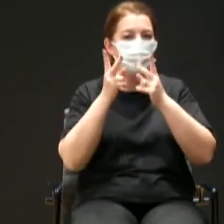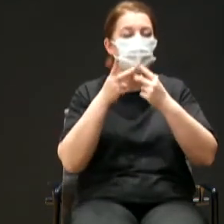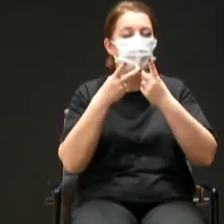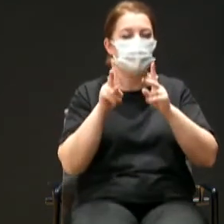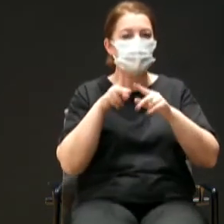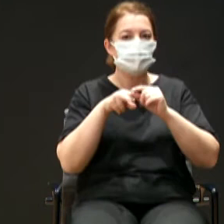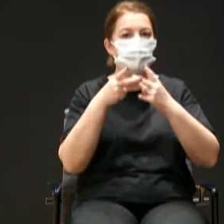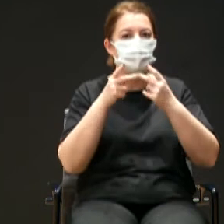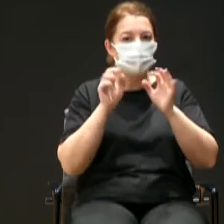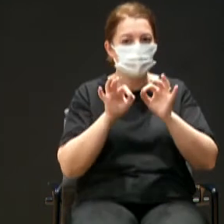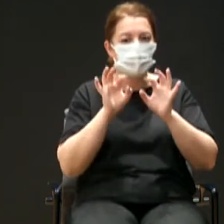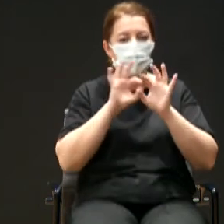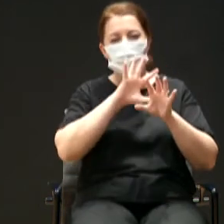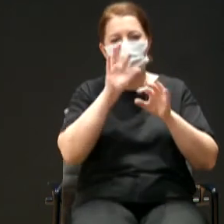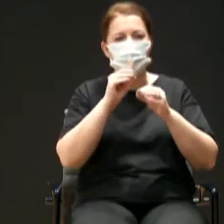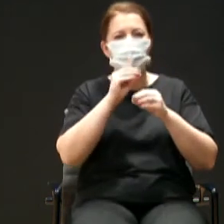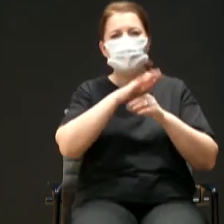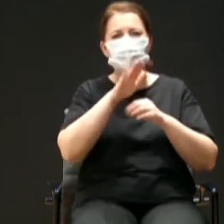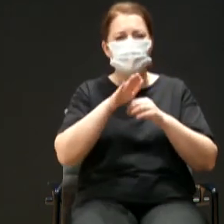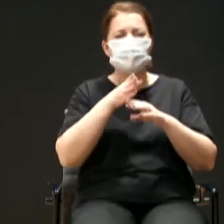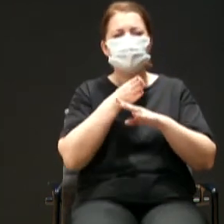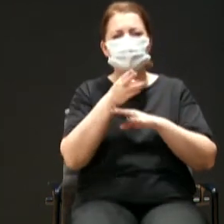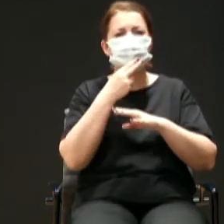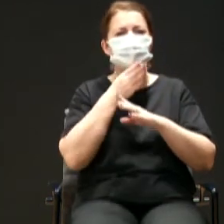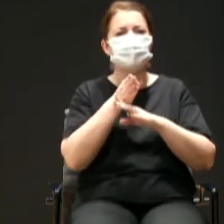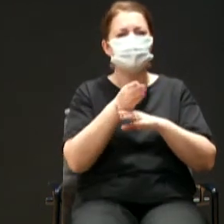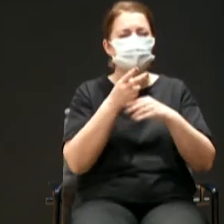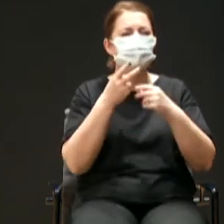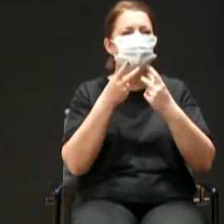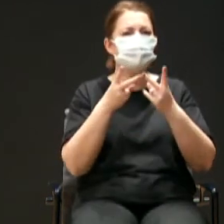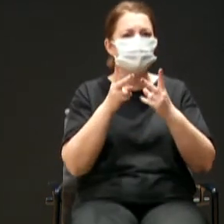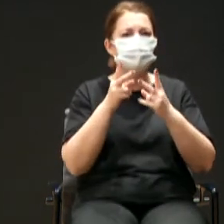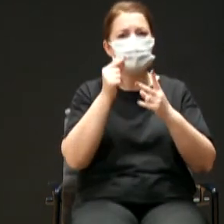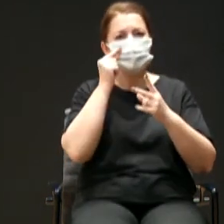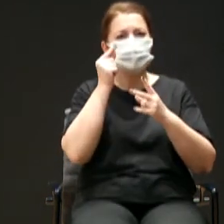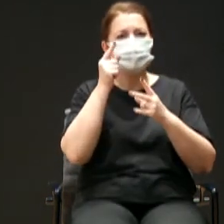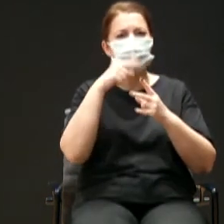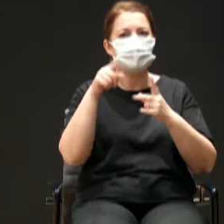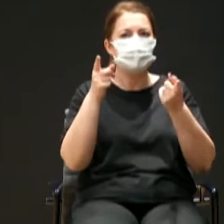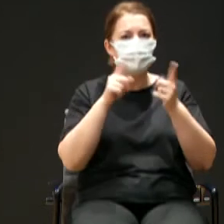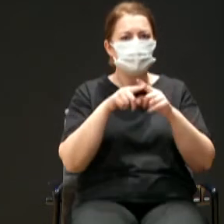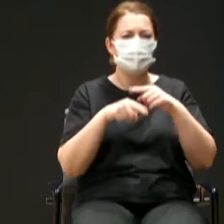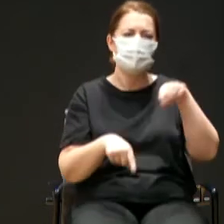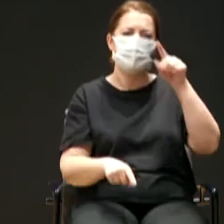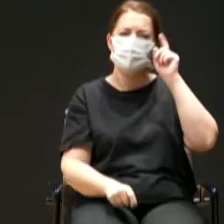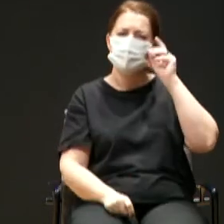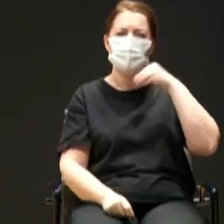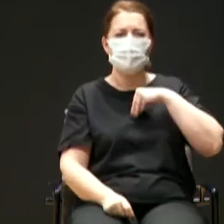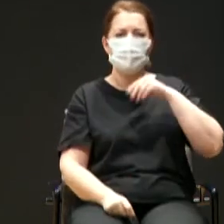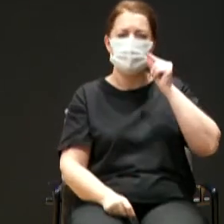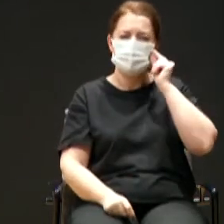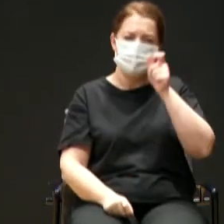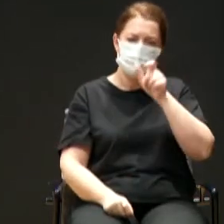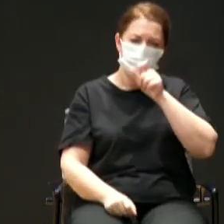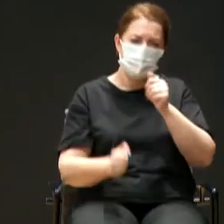açıldıysa, her gün çocuklarla ve kadınlarla dolup taşıyorsa, insanlar bir araya geliyor. Siz herhalde şunu düşünüyorsunuz. İnsanlar bir